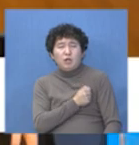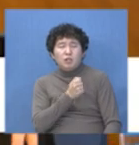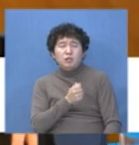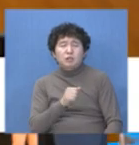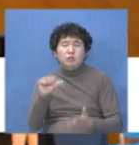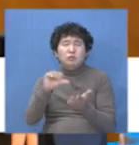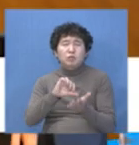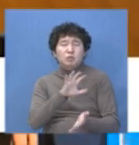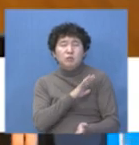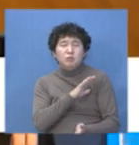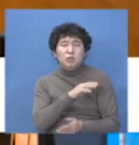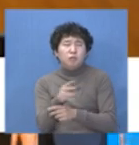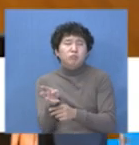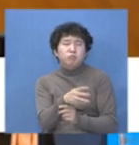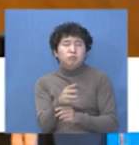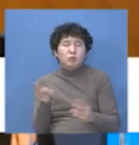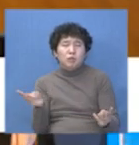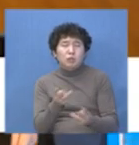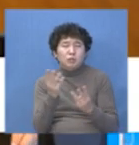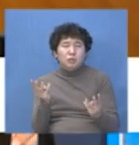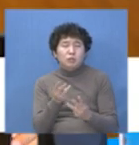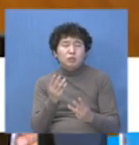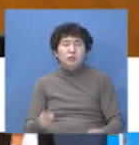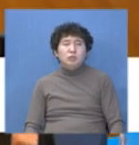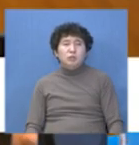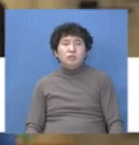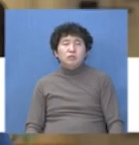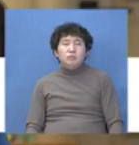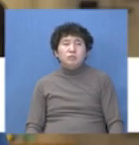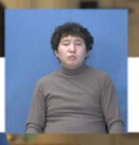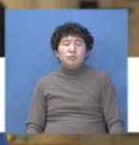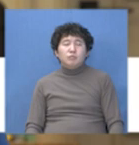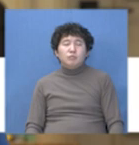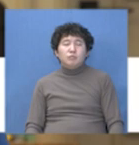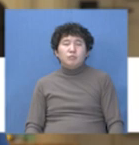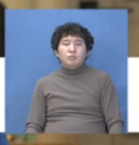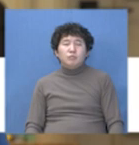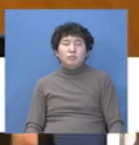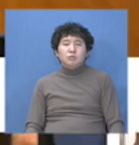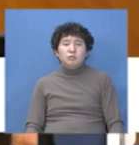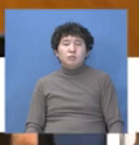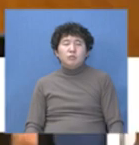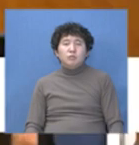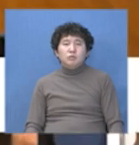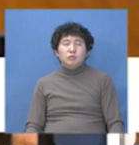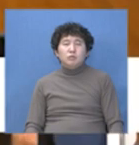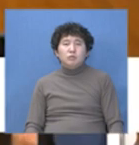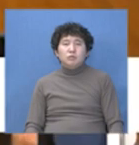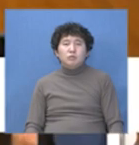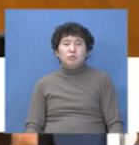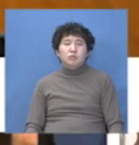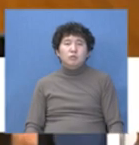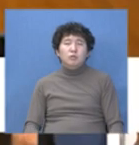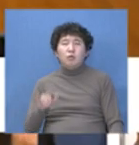ауыздықталды. Абырой болғанда адам шығыны жоқ. Дегенмен үйлері мен мүлкіне шығын келгендер бар. Также локализован пожар. Ұлан